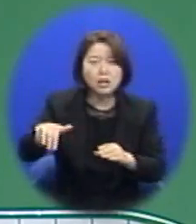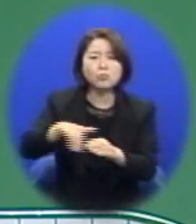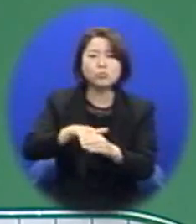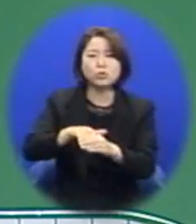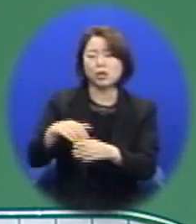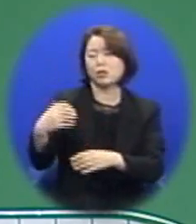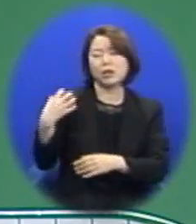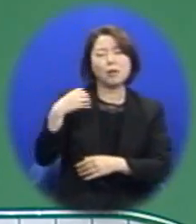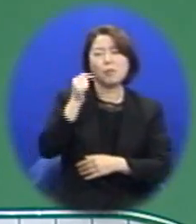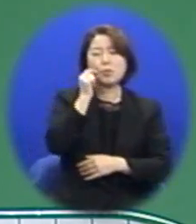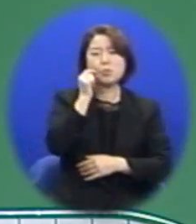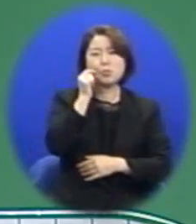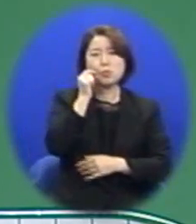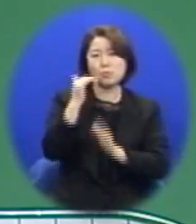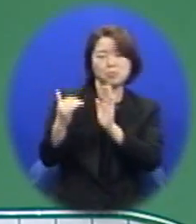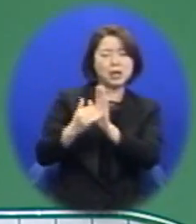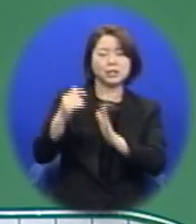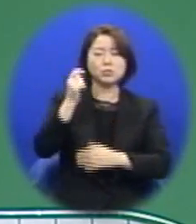무신론으로는